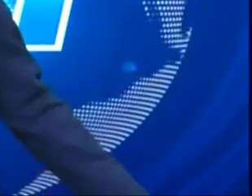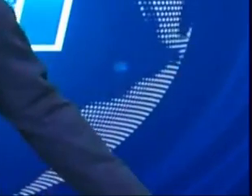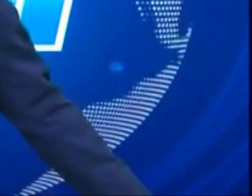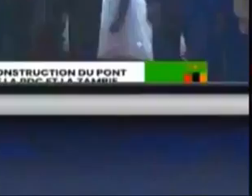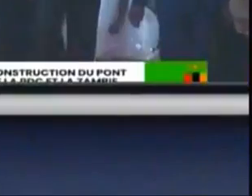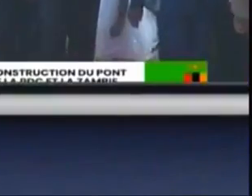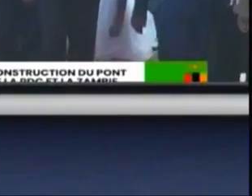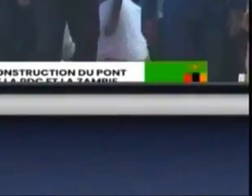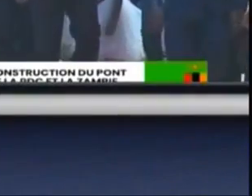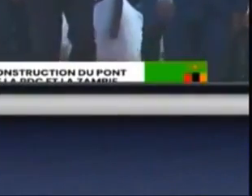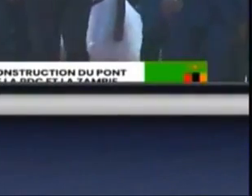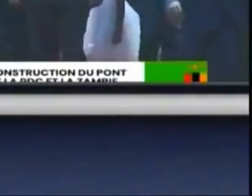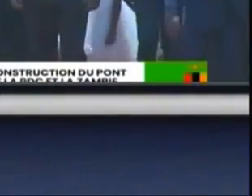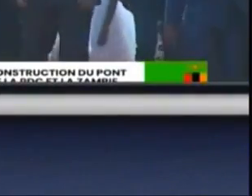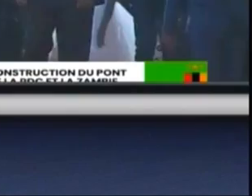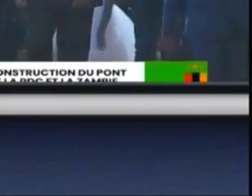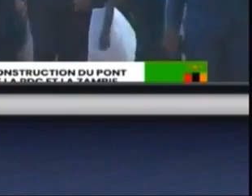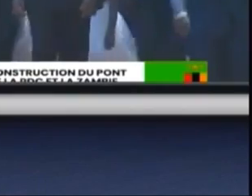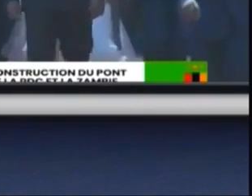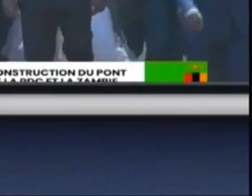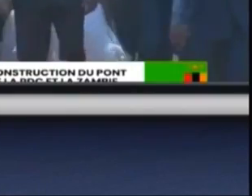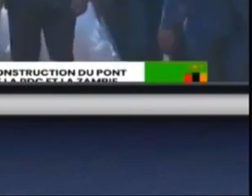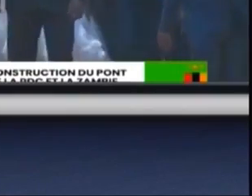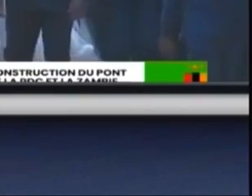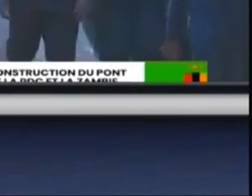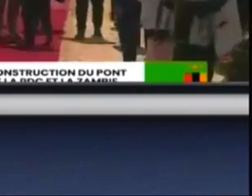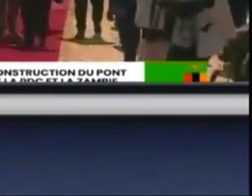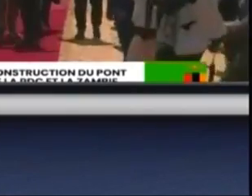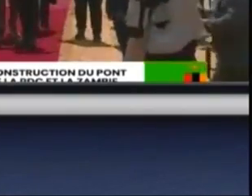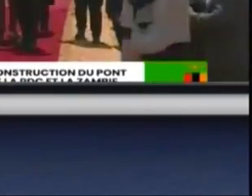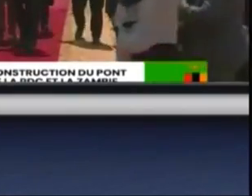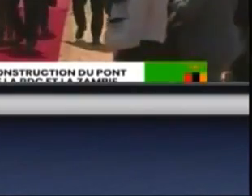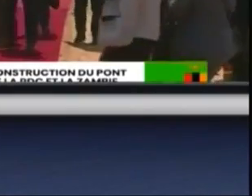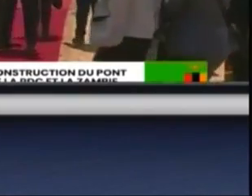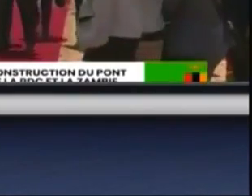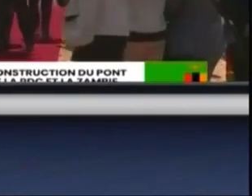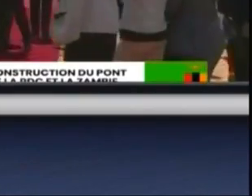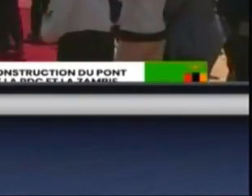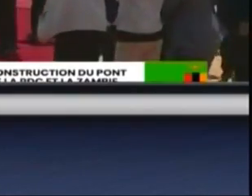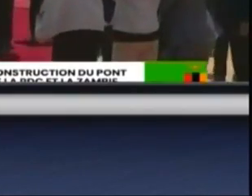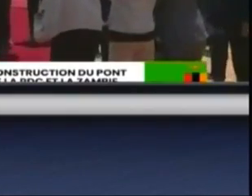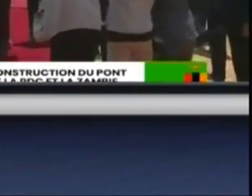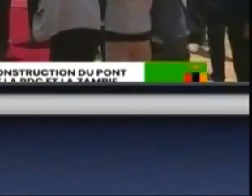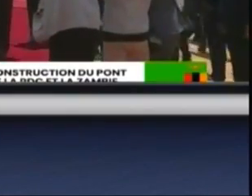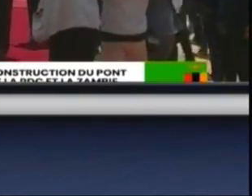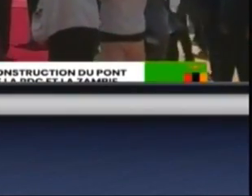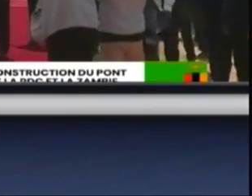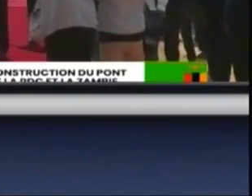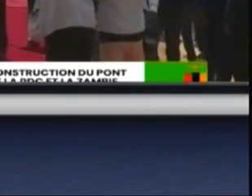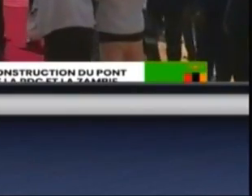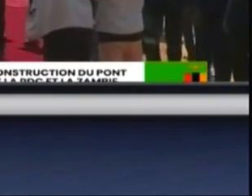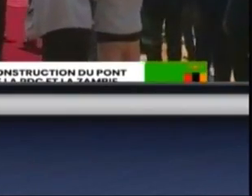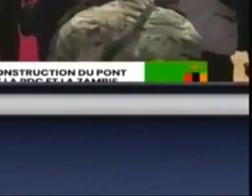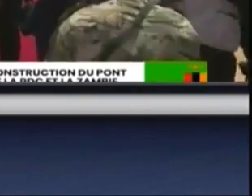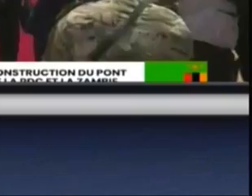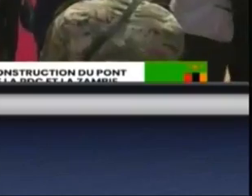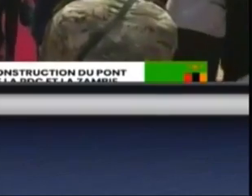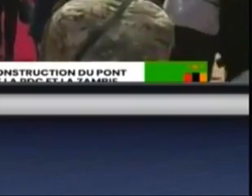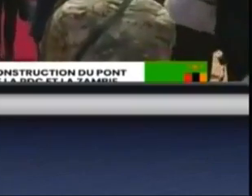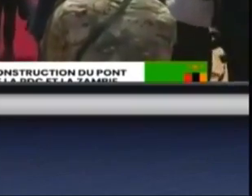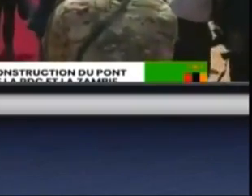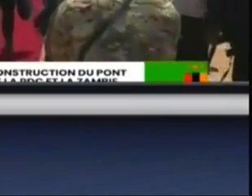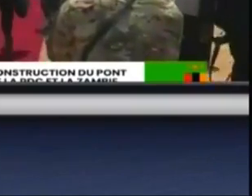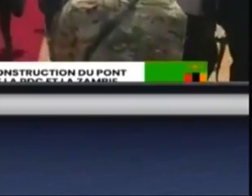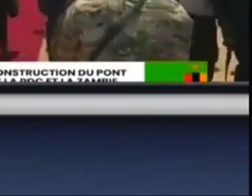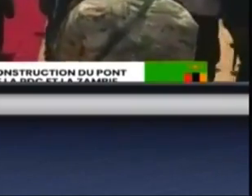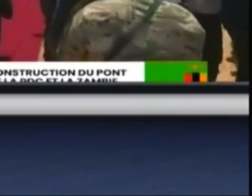de l'RDC, Félix-Antoine Tshisekedi Tshilombo, et son homologue zambien ont procédé cet avant-midi à la pose de la première pierre des constructions du pont jeté